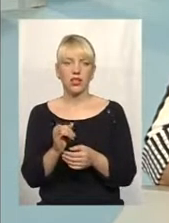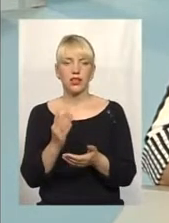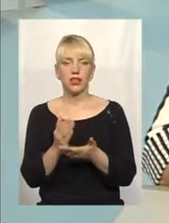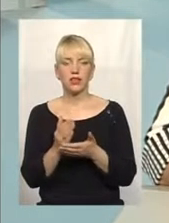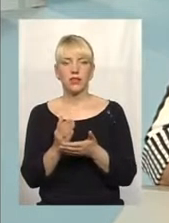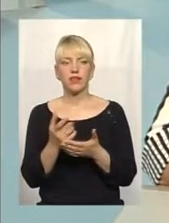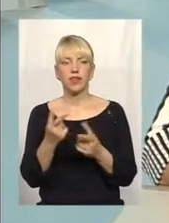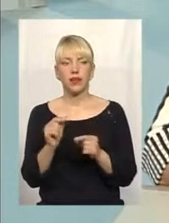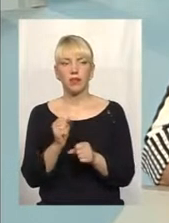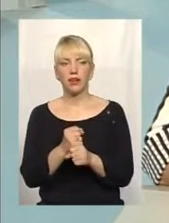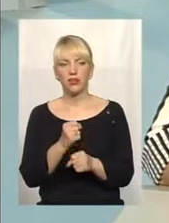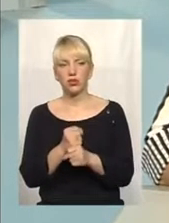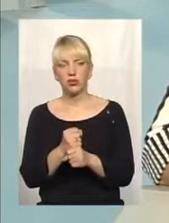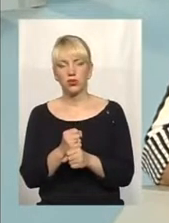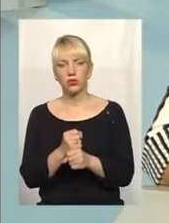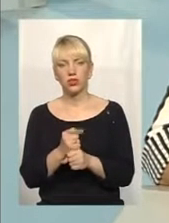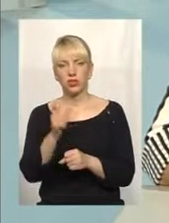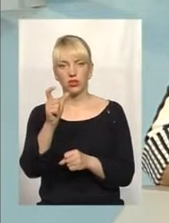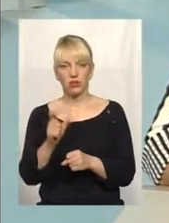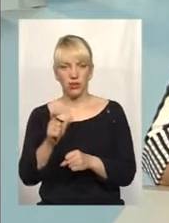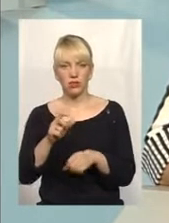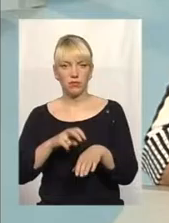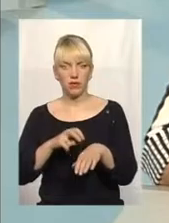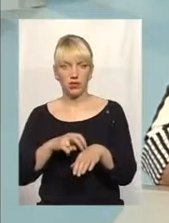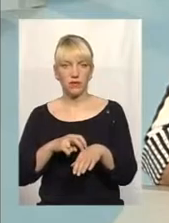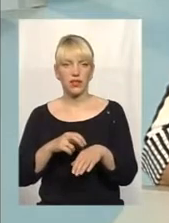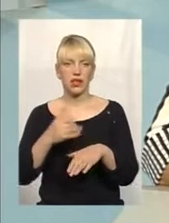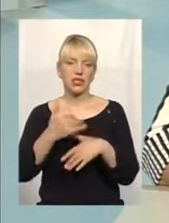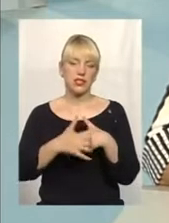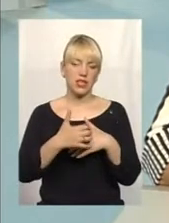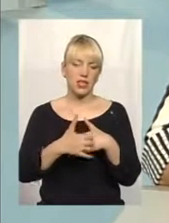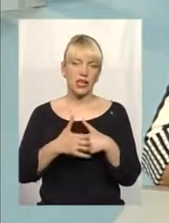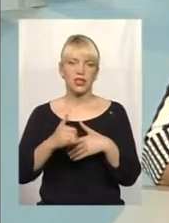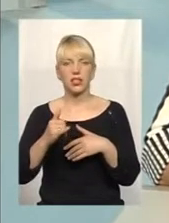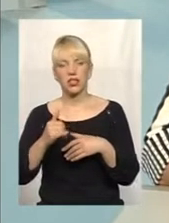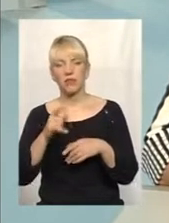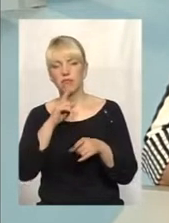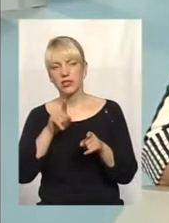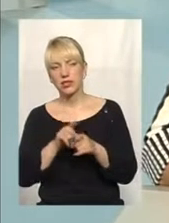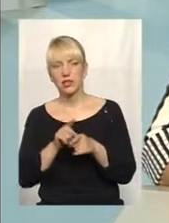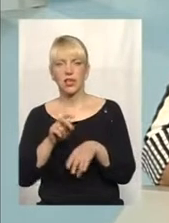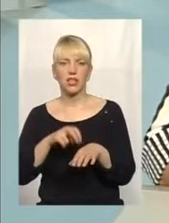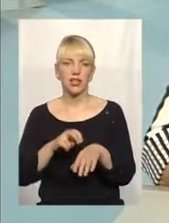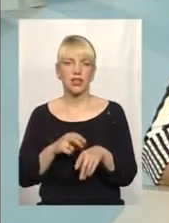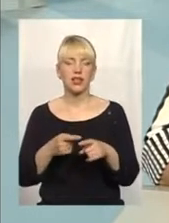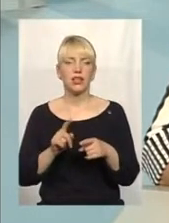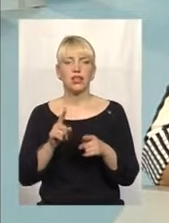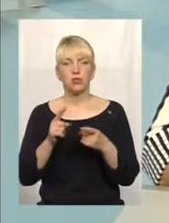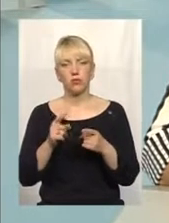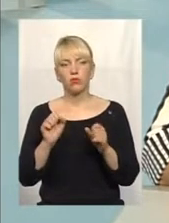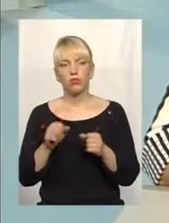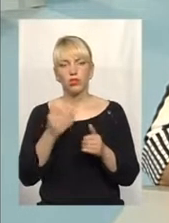фельдшерсько-акушерські пункти, де працює від середнього медичного працівника і до лікаря. Тому обов'язково звертання для того,